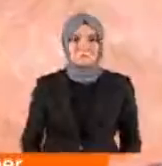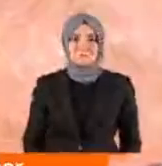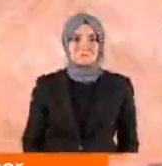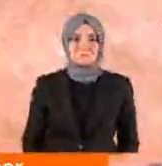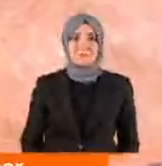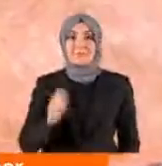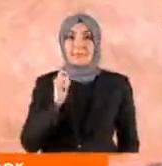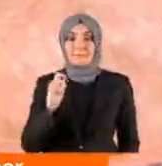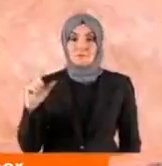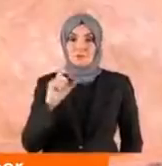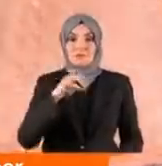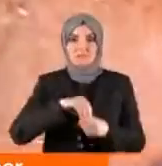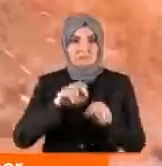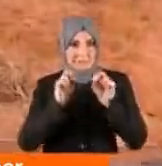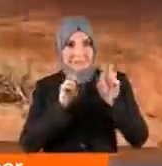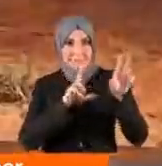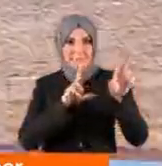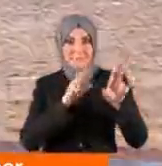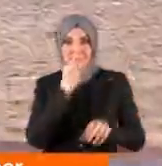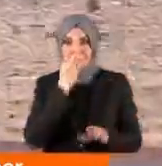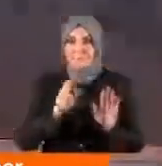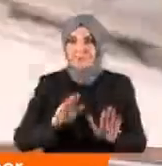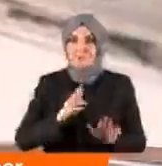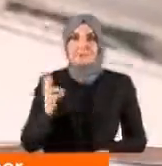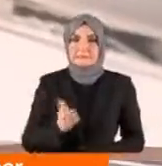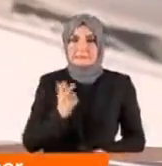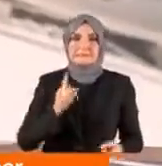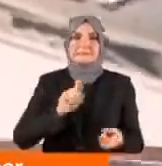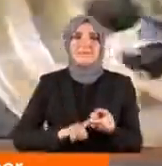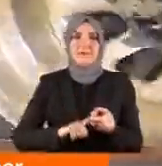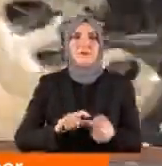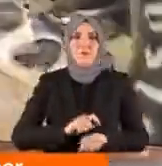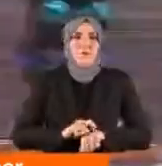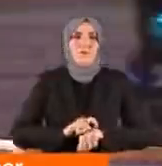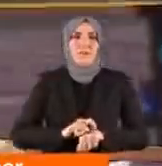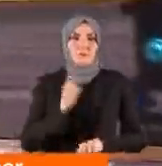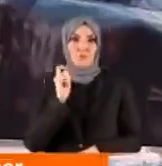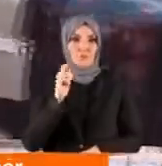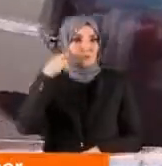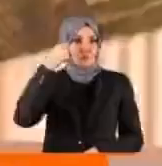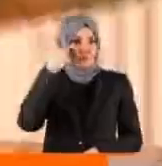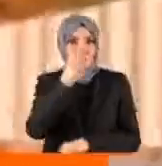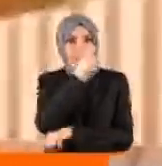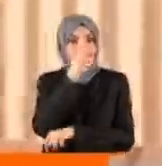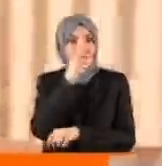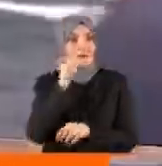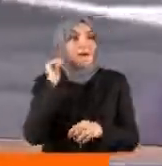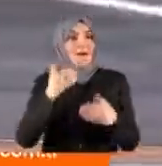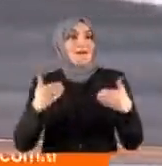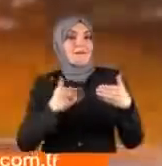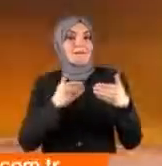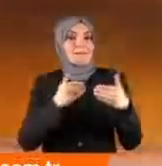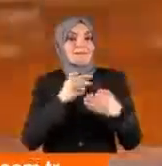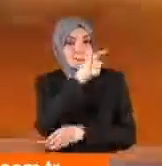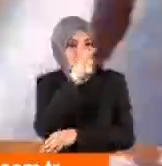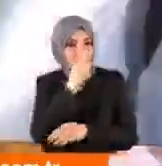Temmuz ayında vizyona girmesi beklenen Hızlı ve Öfkeli 9 filminin kamera arkası görüntüleri yayınlandı arabaların kağıt gibi